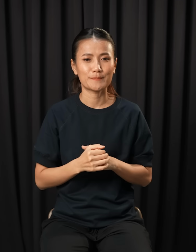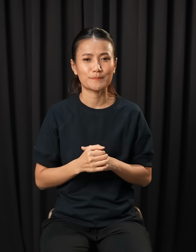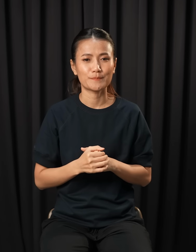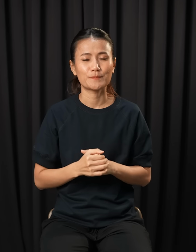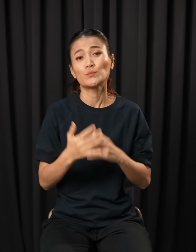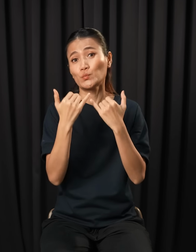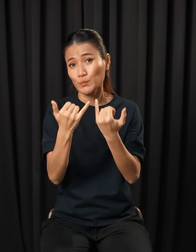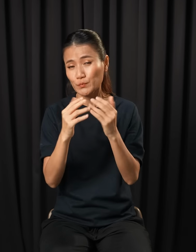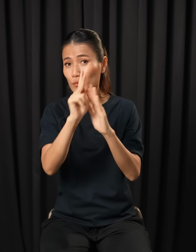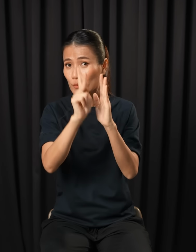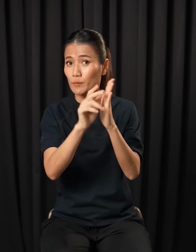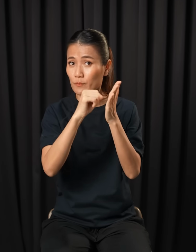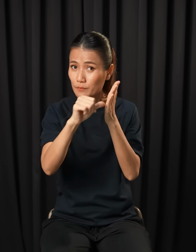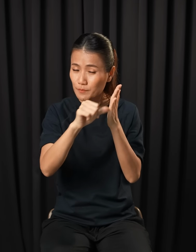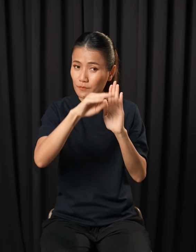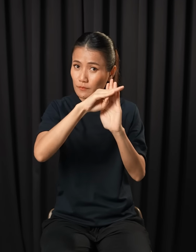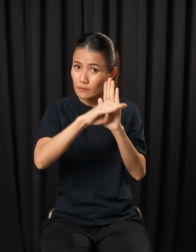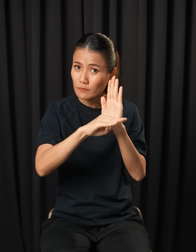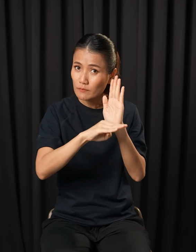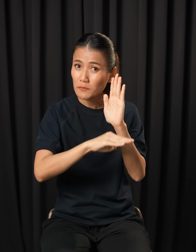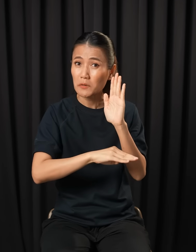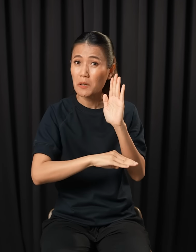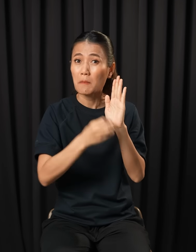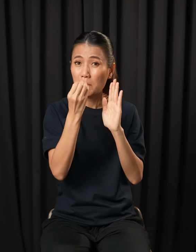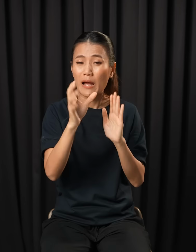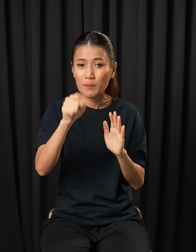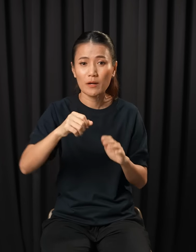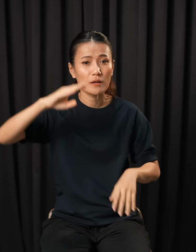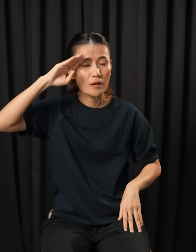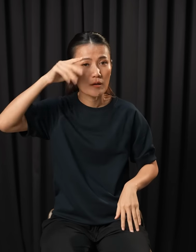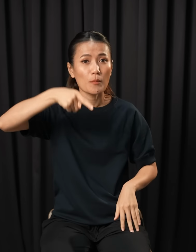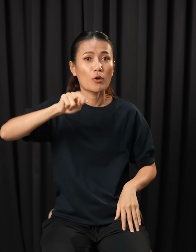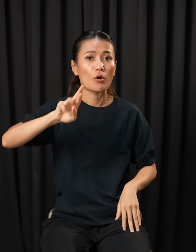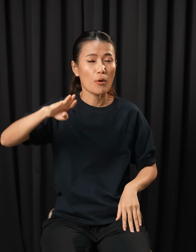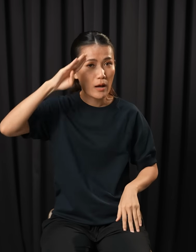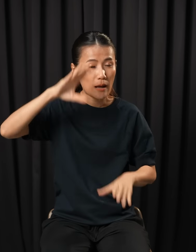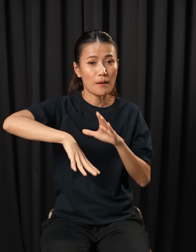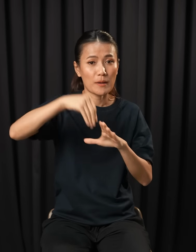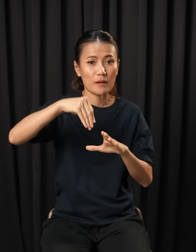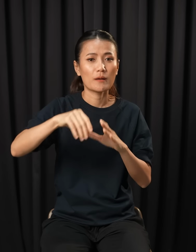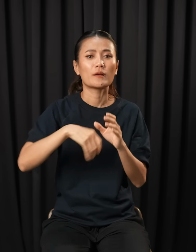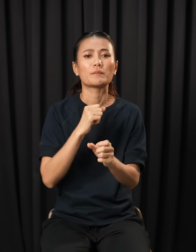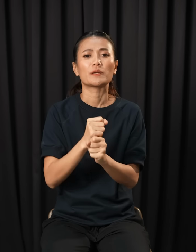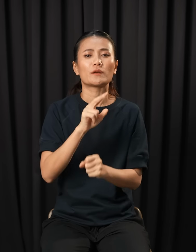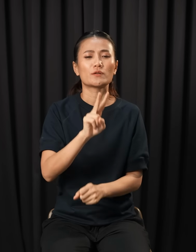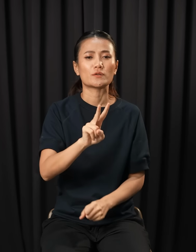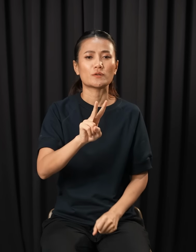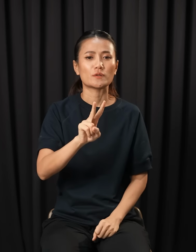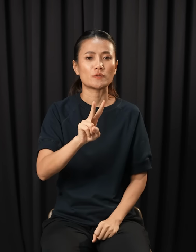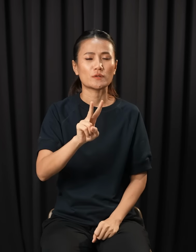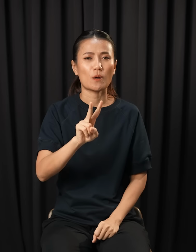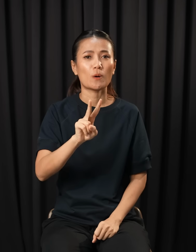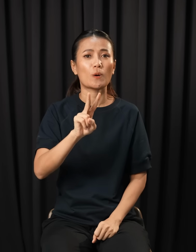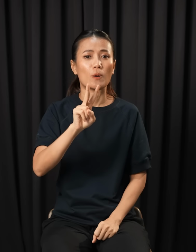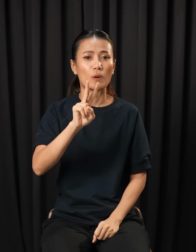นใจคนมากที่สุด อันนี้ผมว่าชัดเจนละเพียงแต่ว่ากรรมวิธีจะต้องไปแก้กฎหมายจะต้องไปทำอะไรนั่นอีกเรื่องนึงยาว พรบ.ย